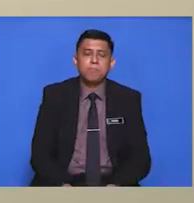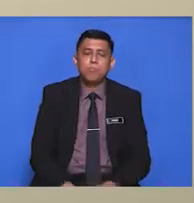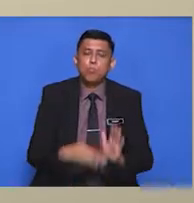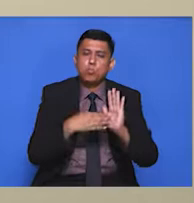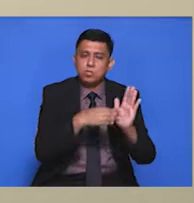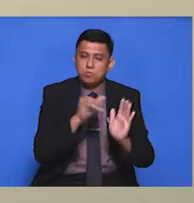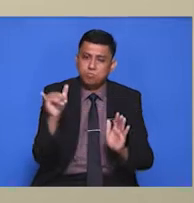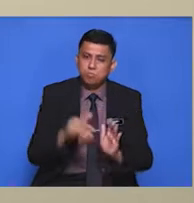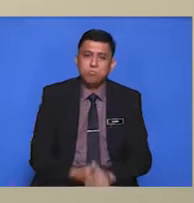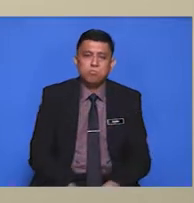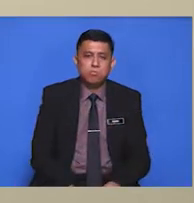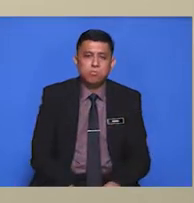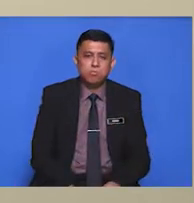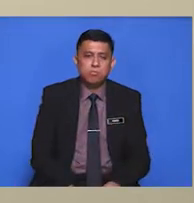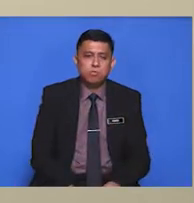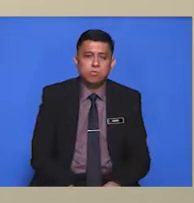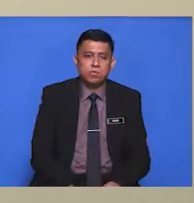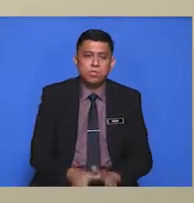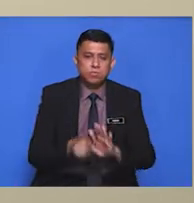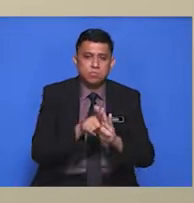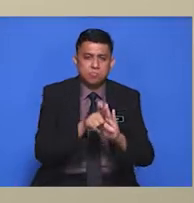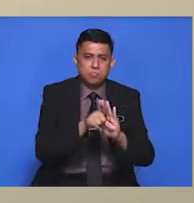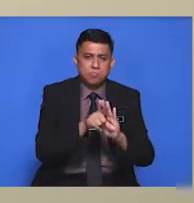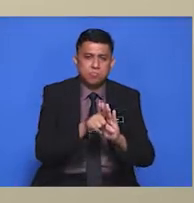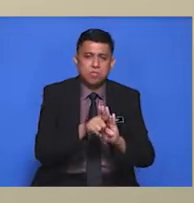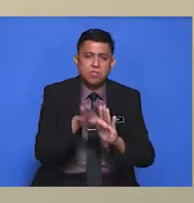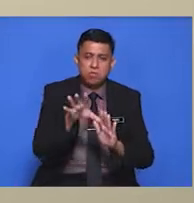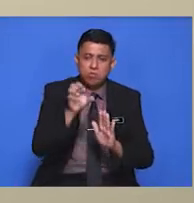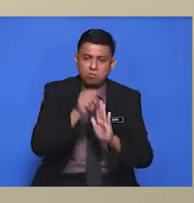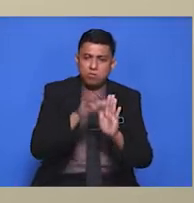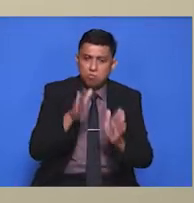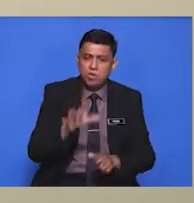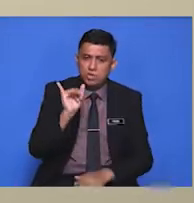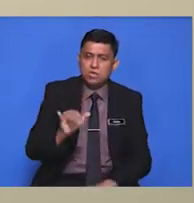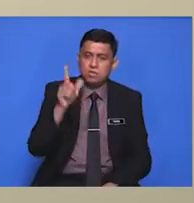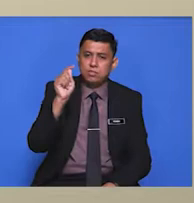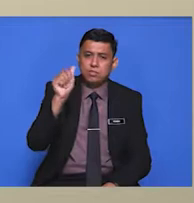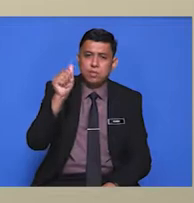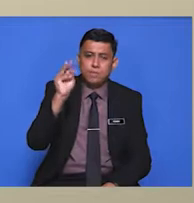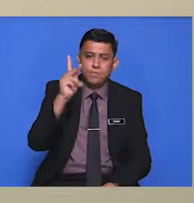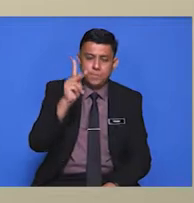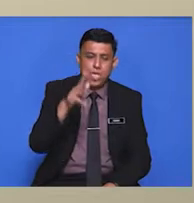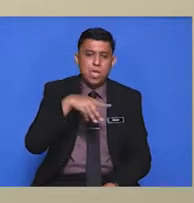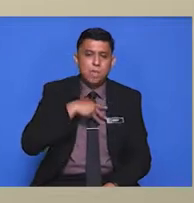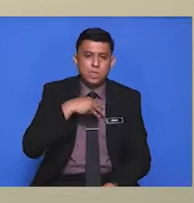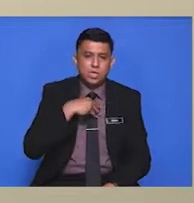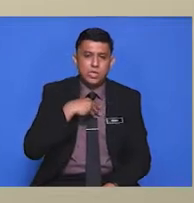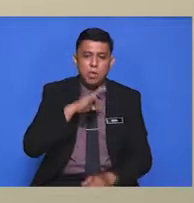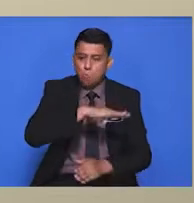Buktinya, Tuan Binjah dilambangkan sebagai seorang yang tamak kerana hasratnya ingin memiliki Bukit